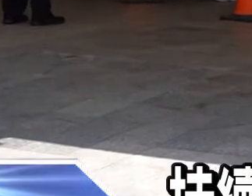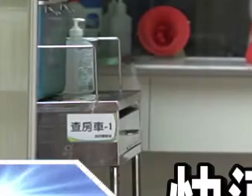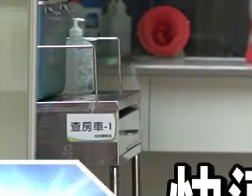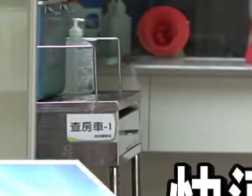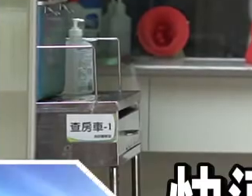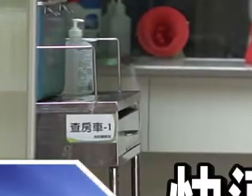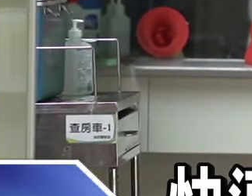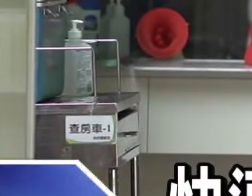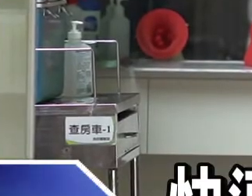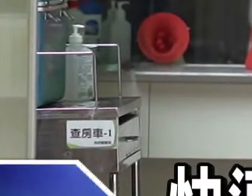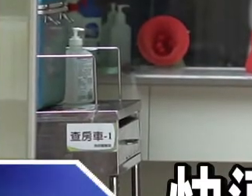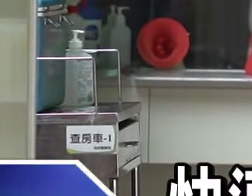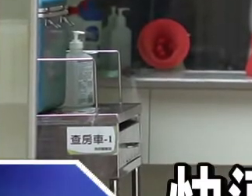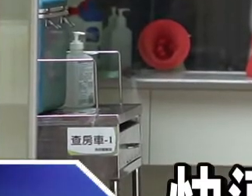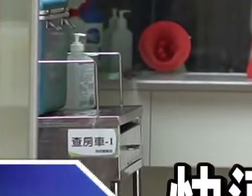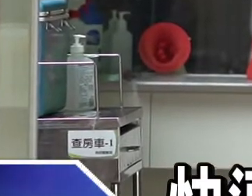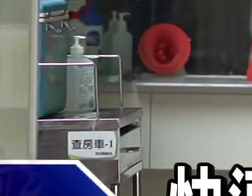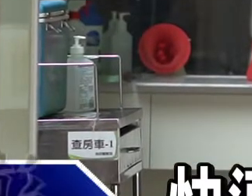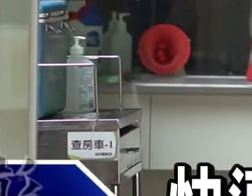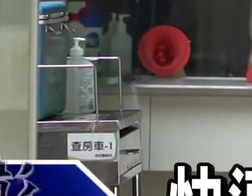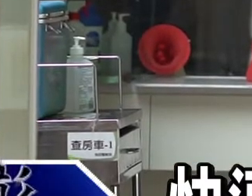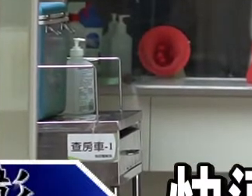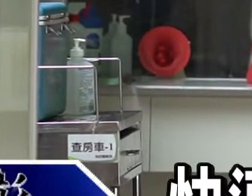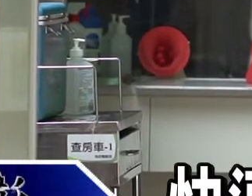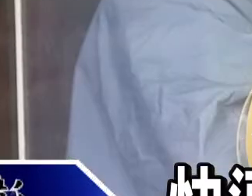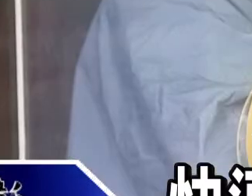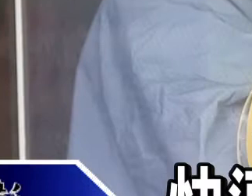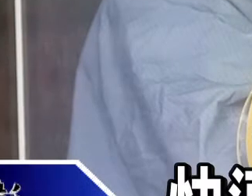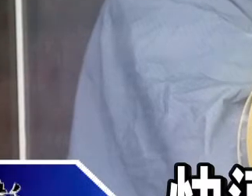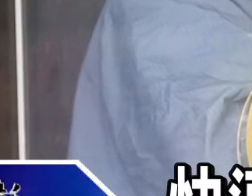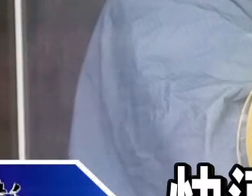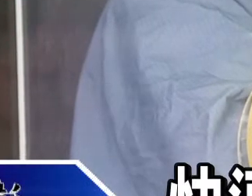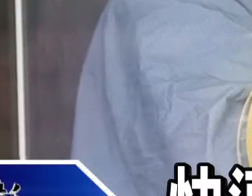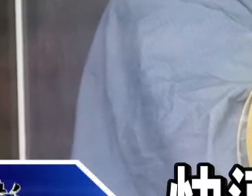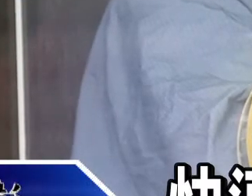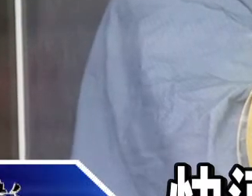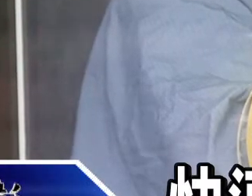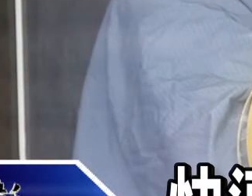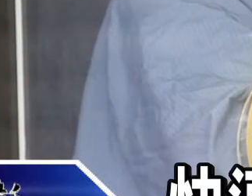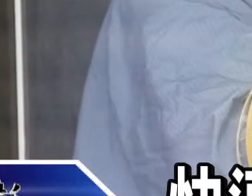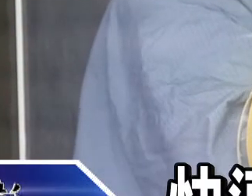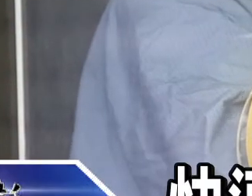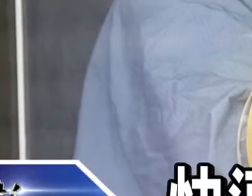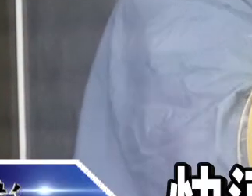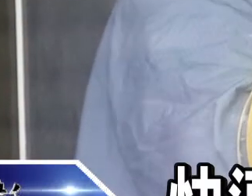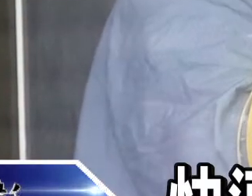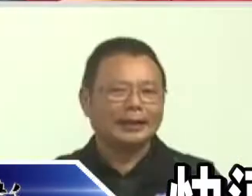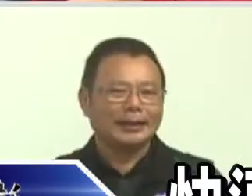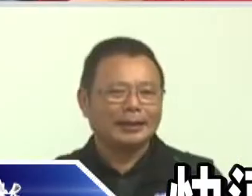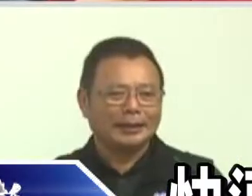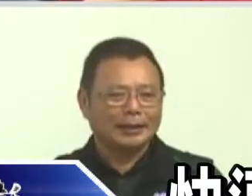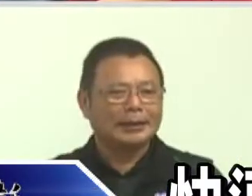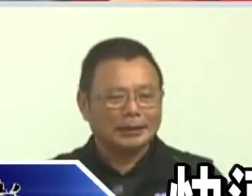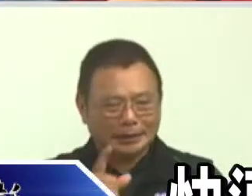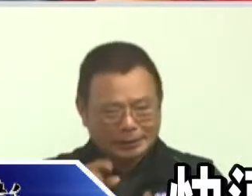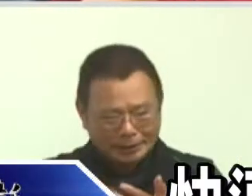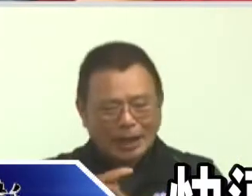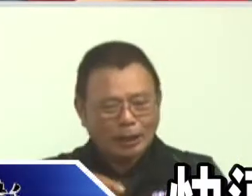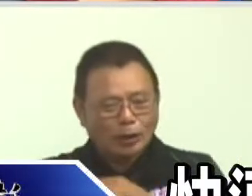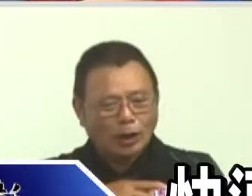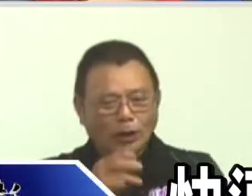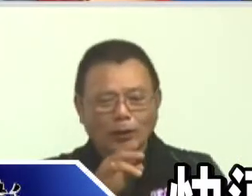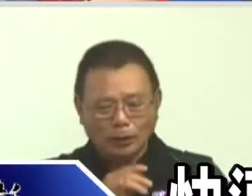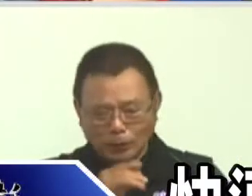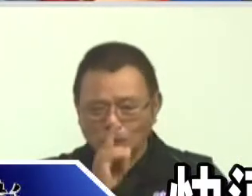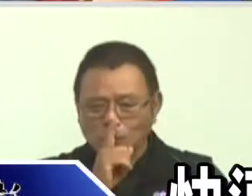成的感染个案，卫生局发出紧急的筛检动员令，让民众免排斥，只要有接触就赶紧来体